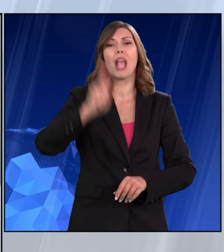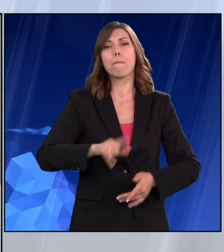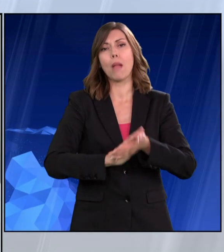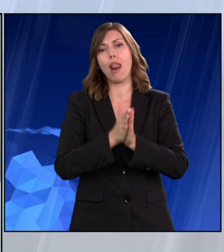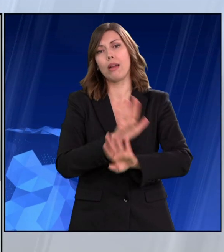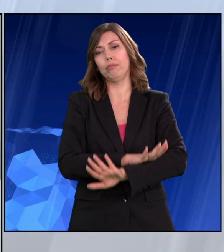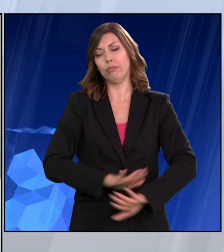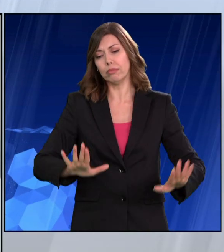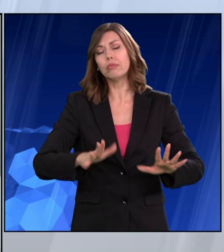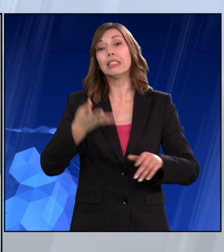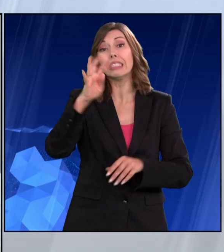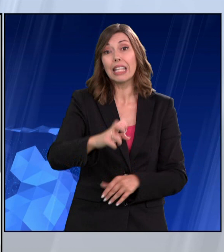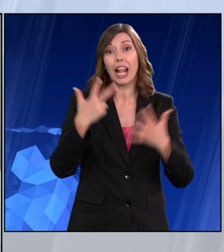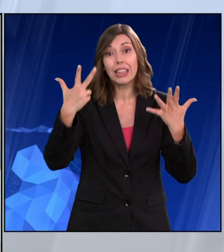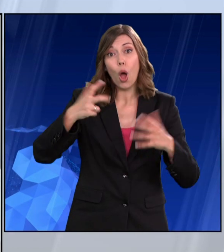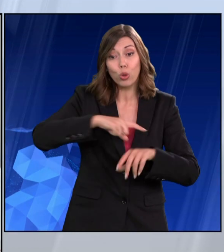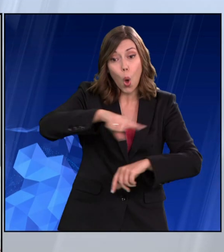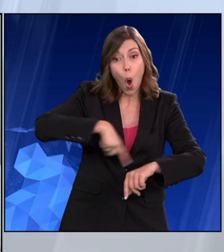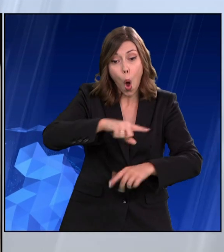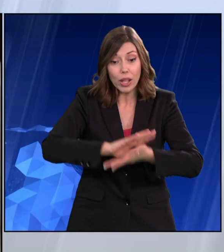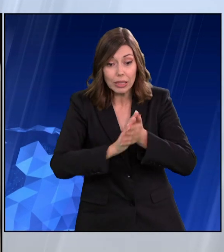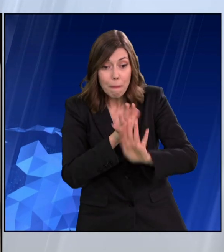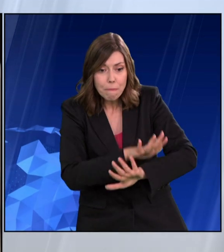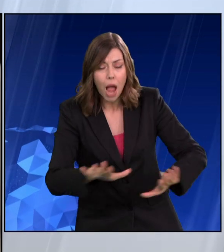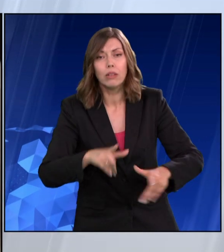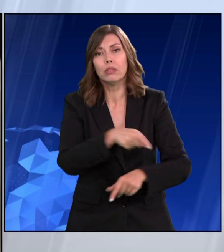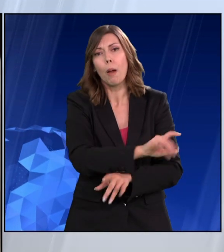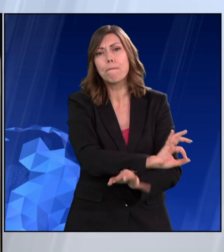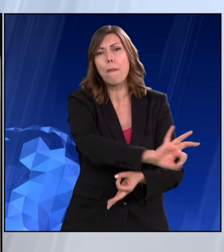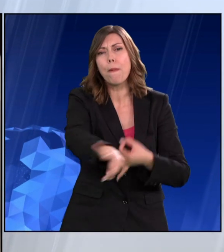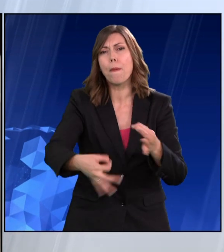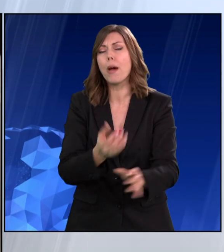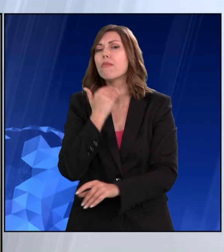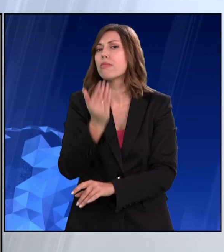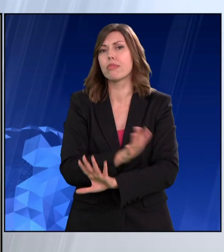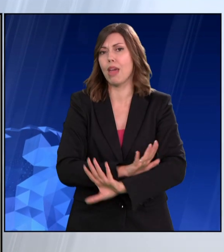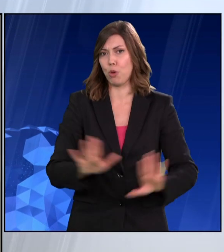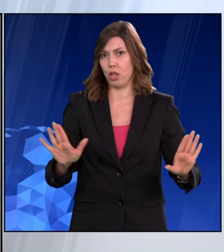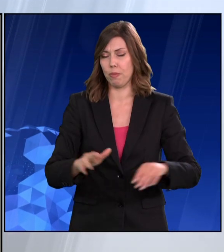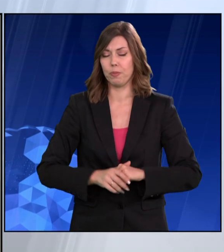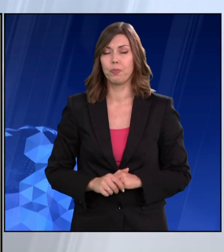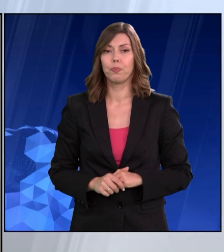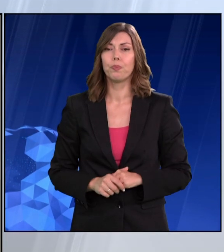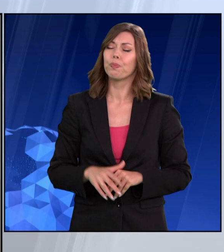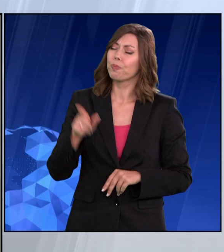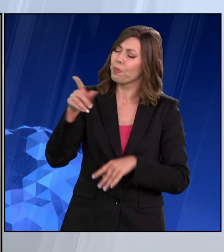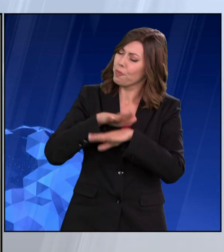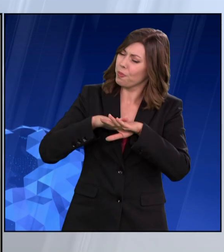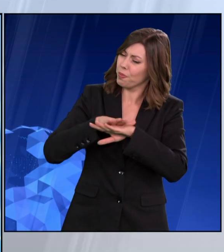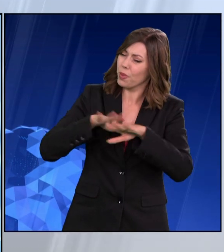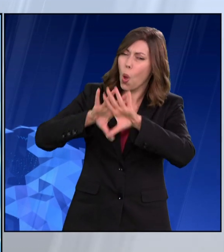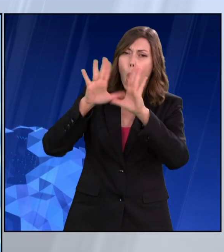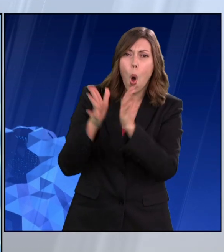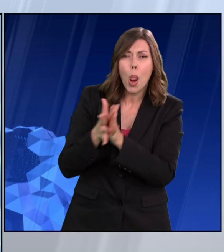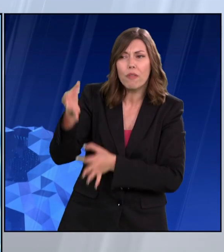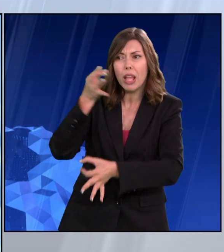από 48 ώρες θεωρείται ότι είναι και σε κατάσταση να μην μεταδίδει το μικρόβιο. Αυτά όμως που μας περιγράψατε δεν είναι